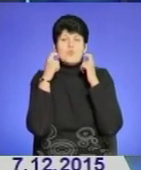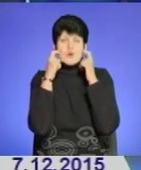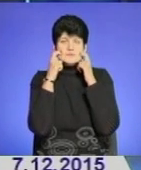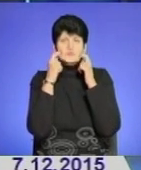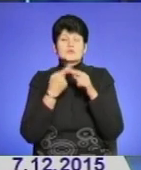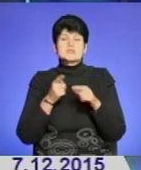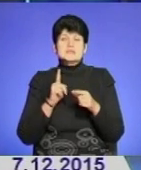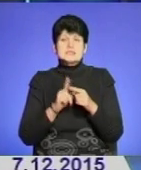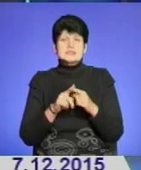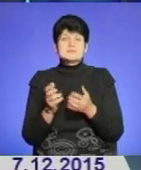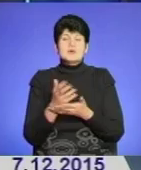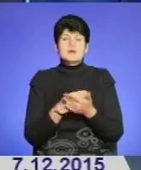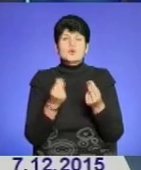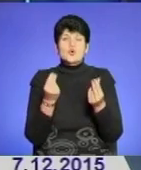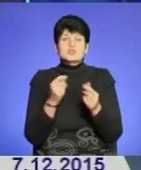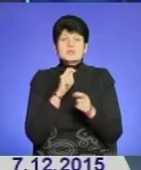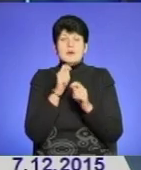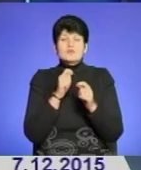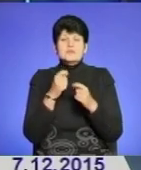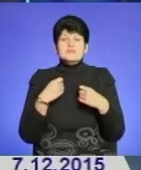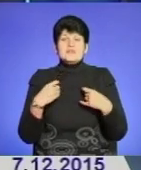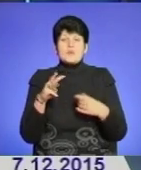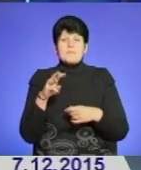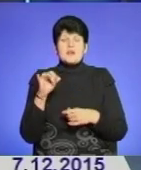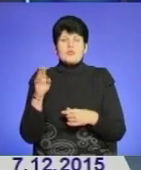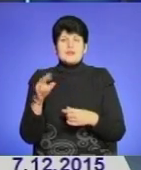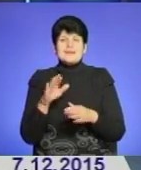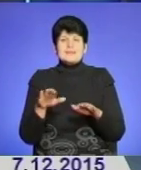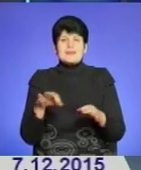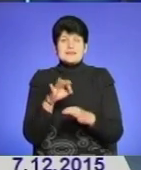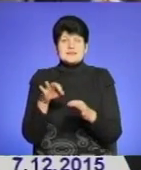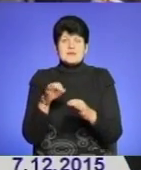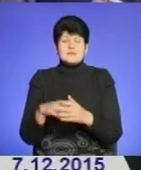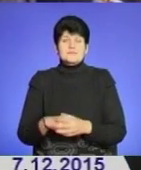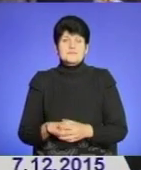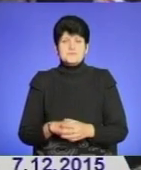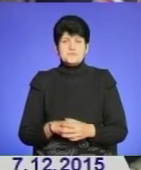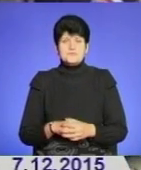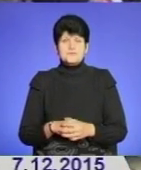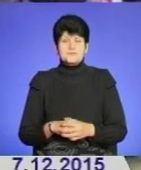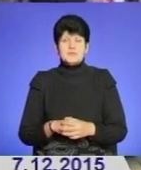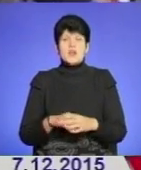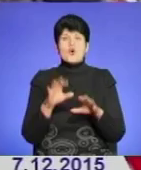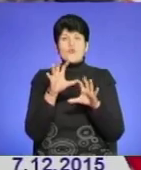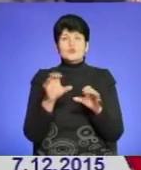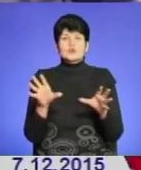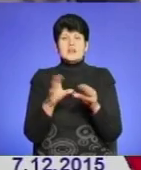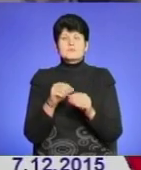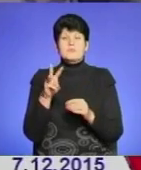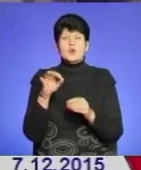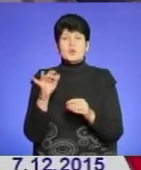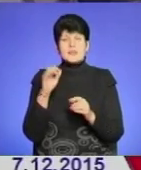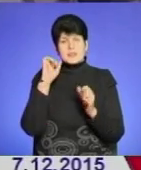спосіб молодь збирає кошти на подарунки до свята Миколая для дітей-сиріт. Далі – Олена Брода. Фото з Миколаєм на пам'ять